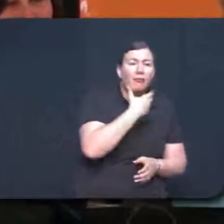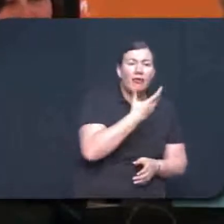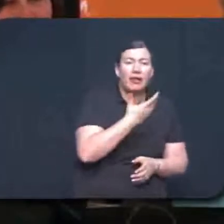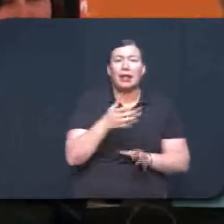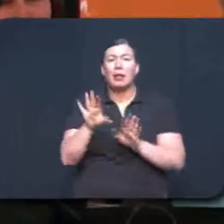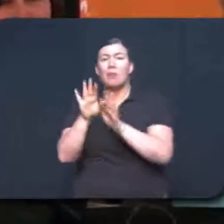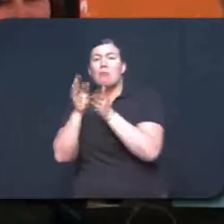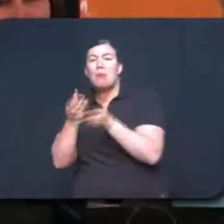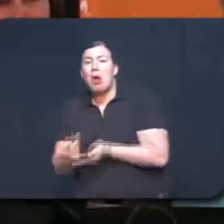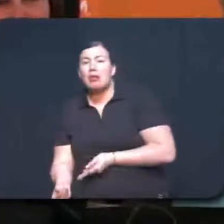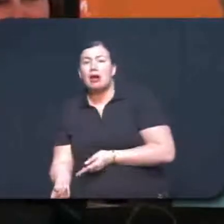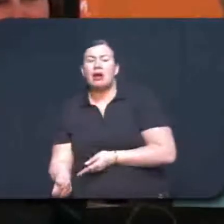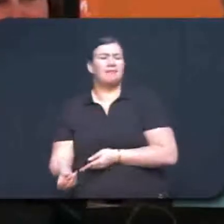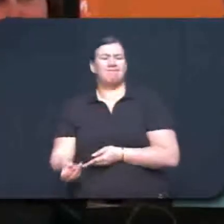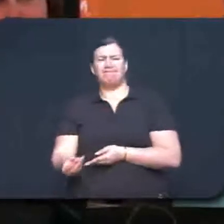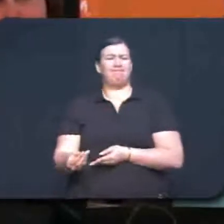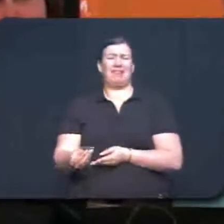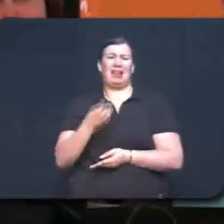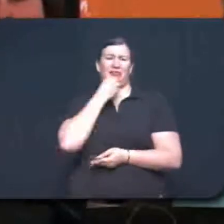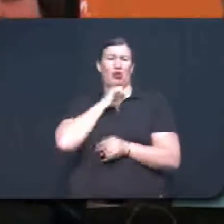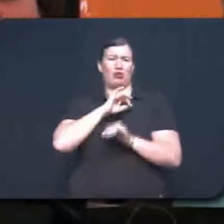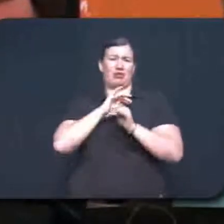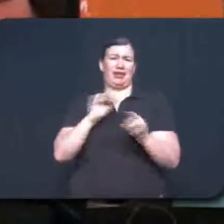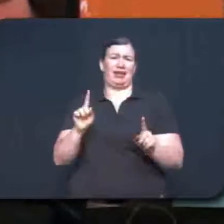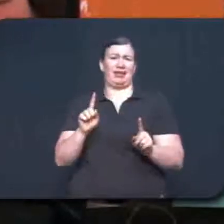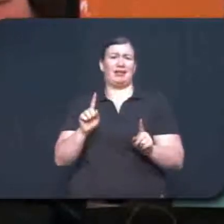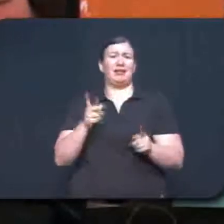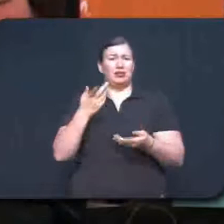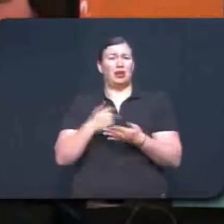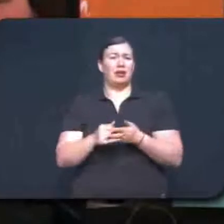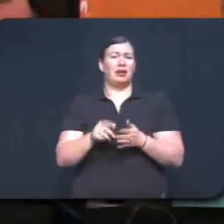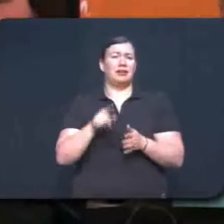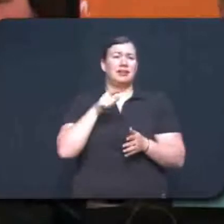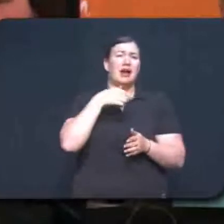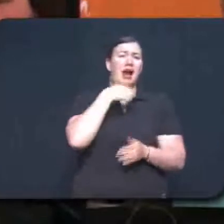sondern unter möglich ist uns diese Versammlung